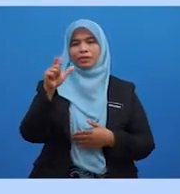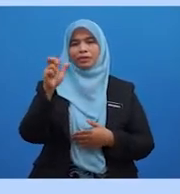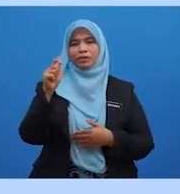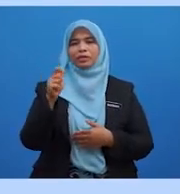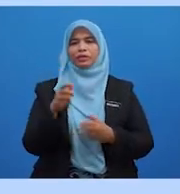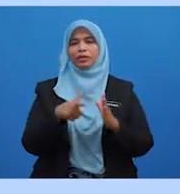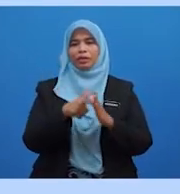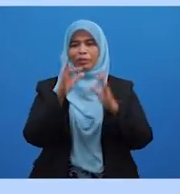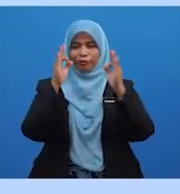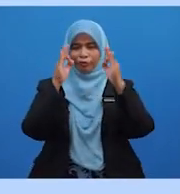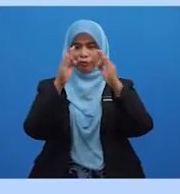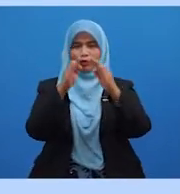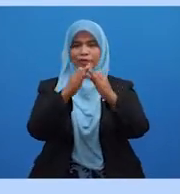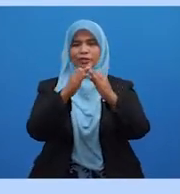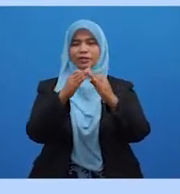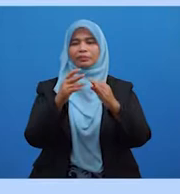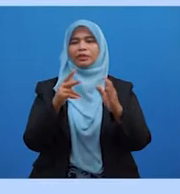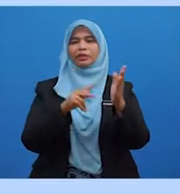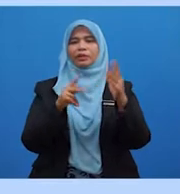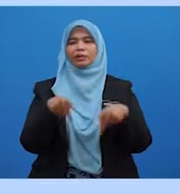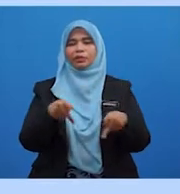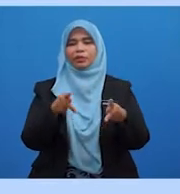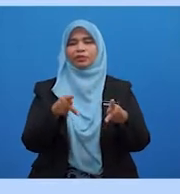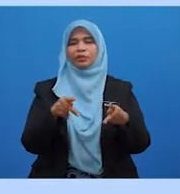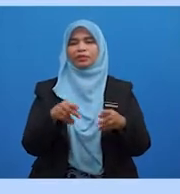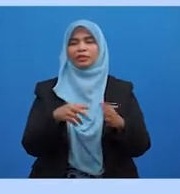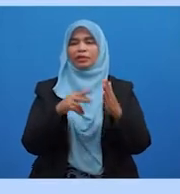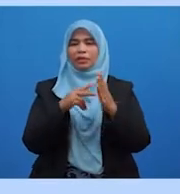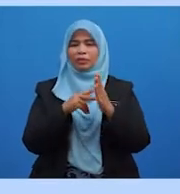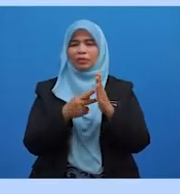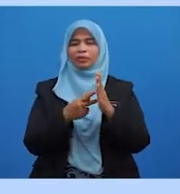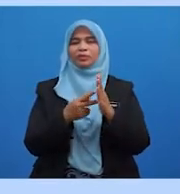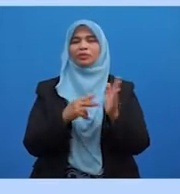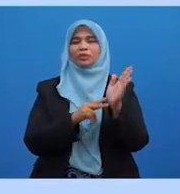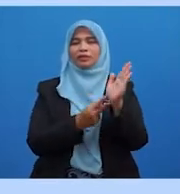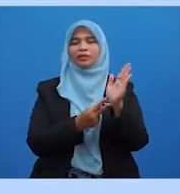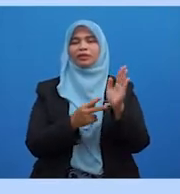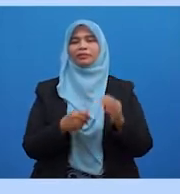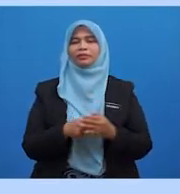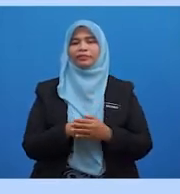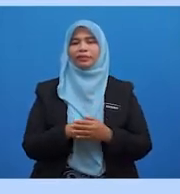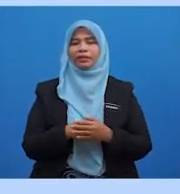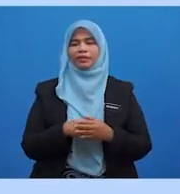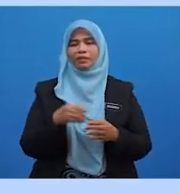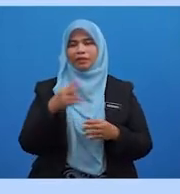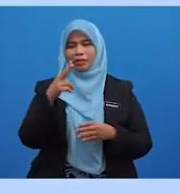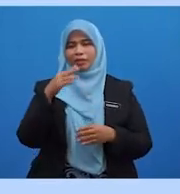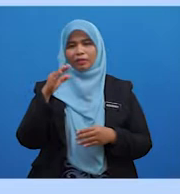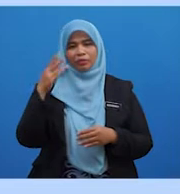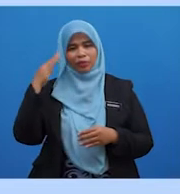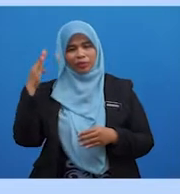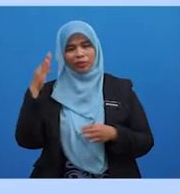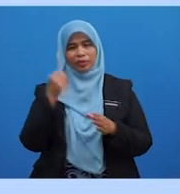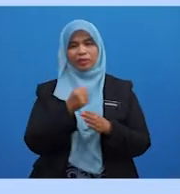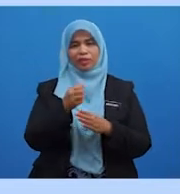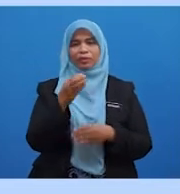Meditasi lebih berfokus kepada proses pemusatan tumpuan kepada satu pemikiran, perkataan, bunyi atau objek